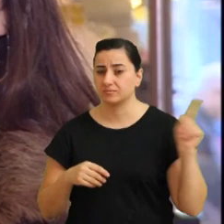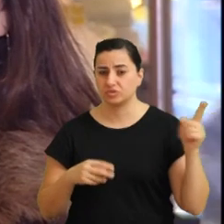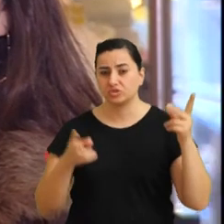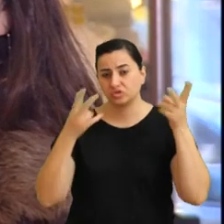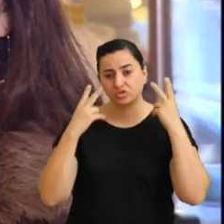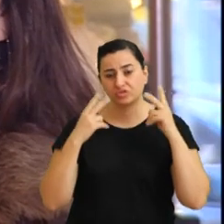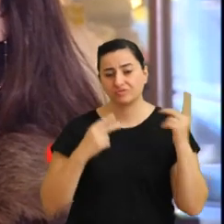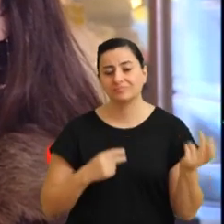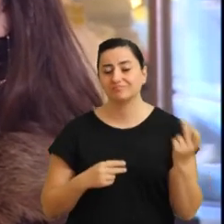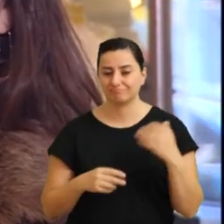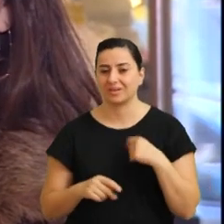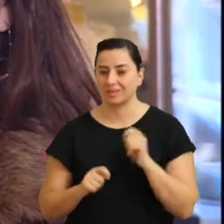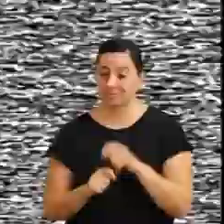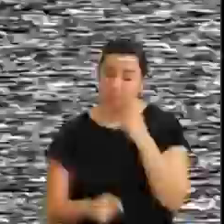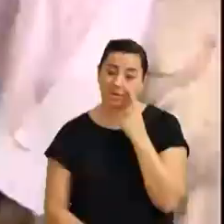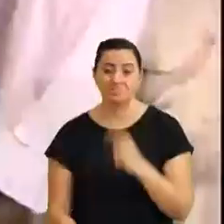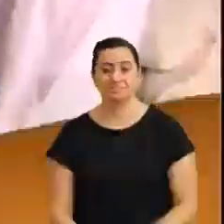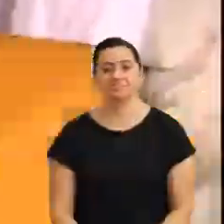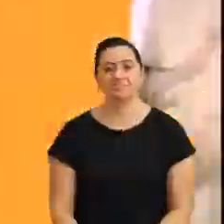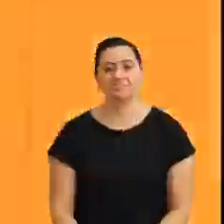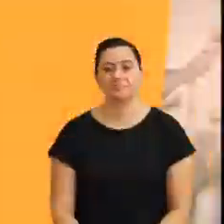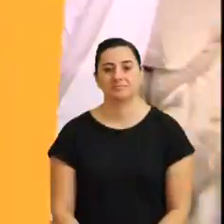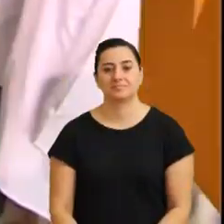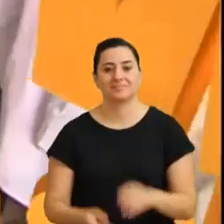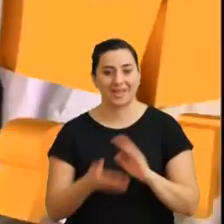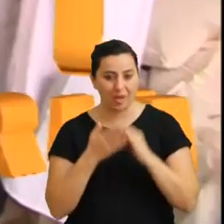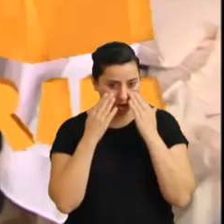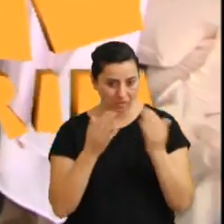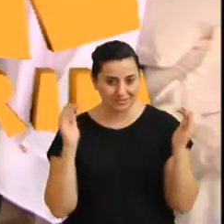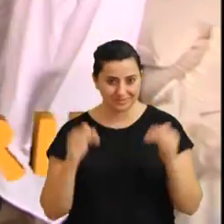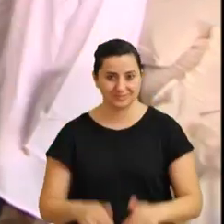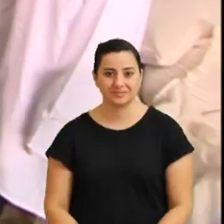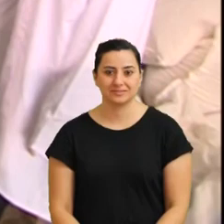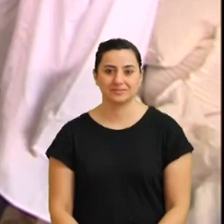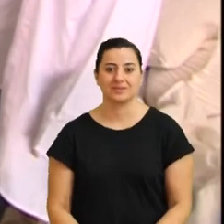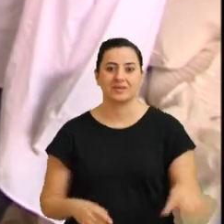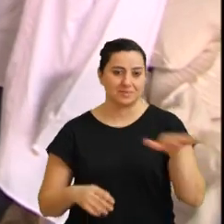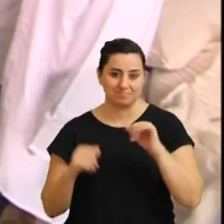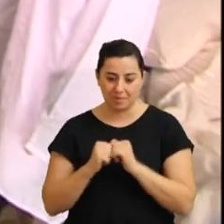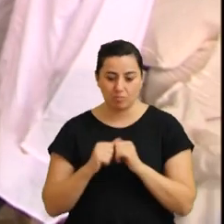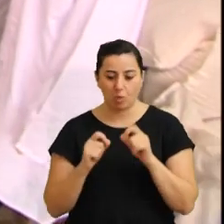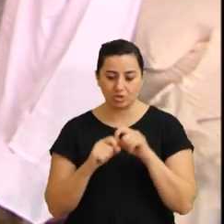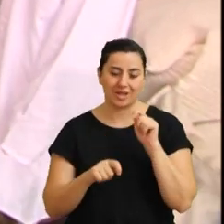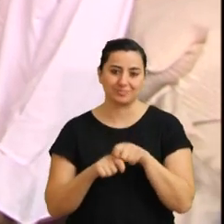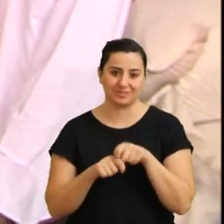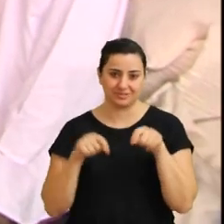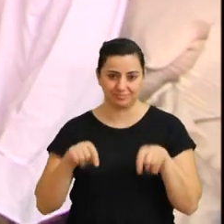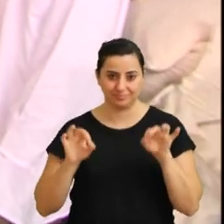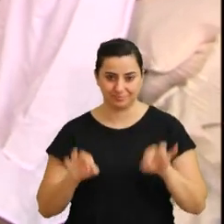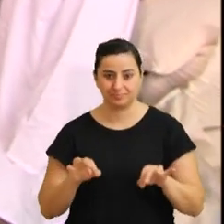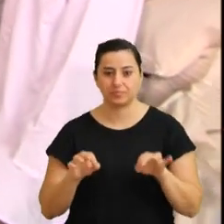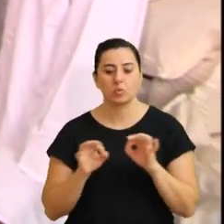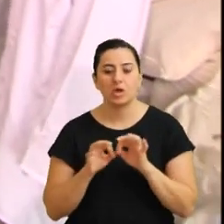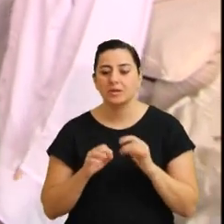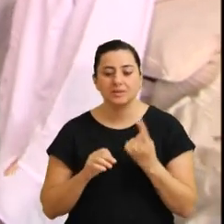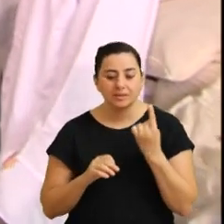şovu haline gelecek. Bakalım. Arkadaşlar hoş geldiniz. Hoş bulduk. Şimdi hep beraber boza yapacağız. Tamam. Bozamızın